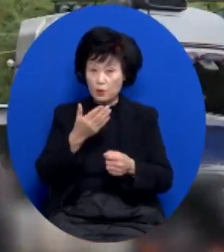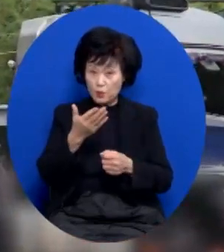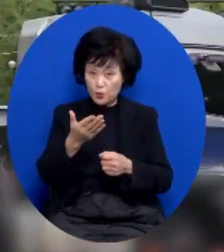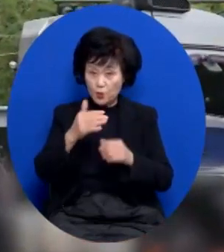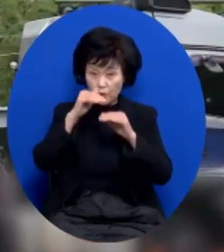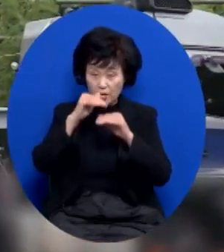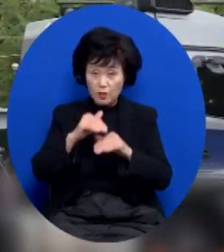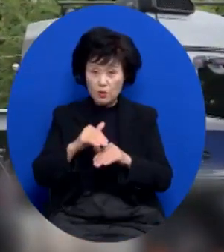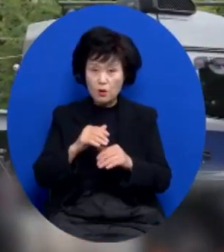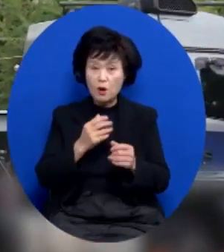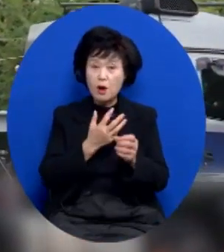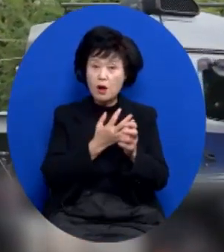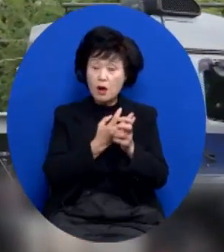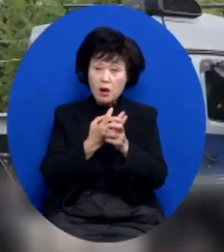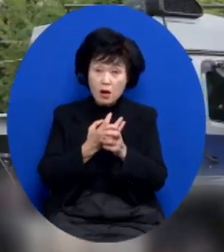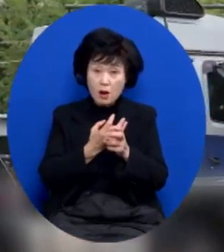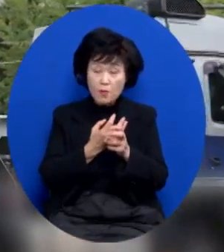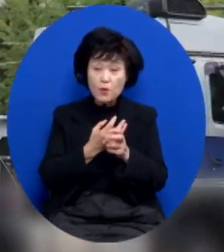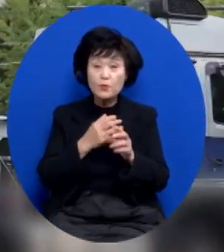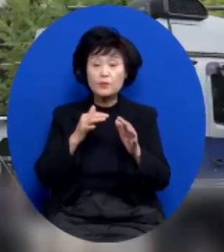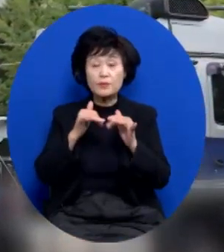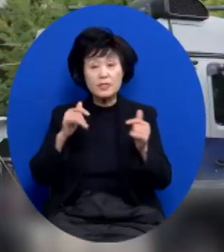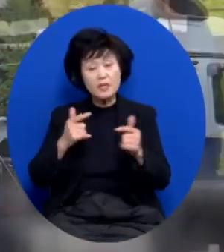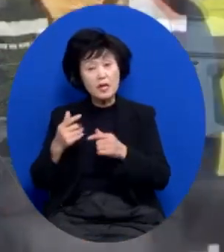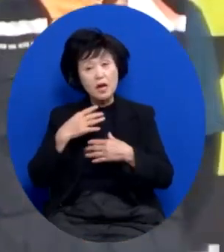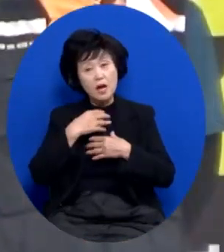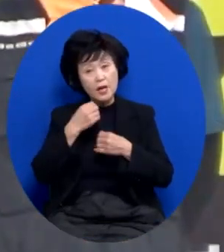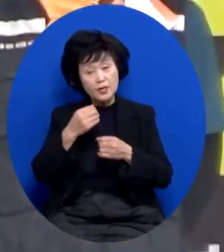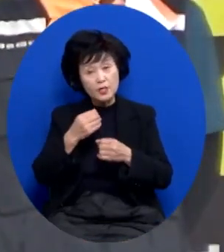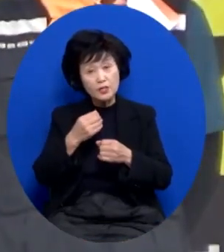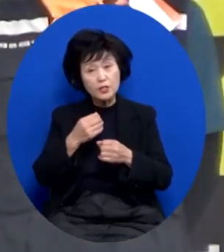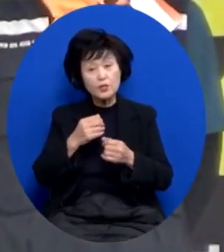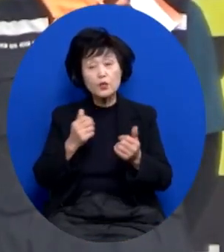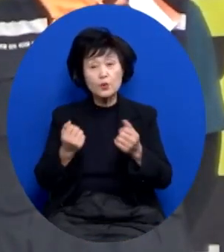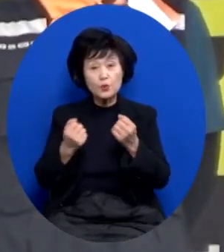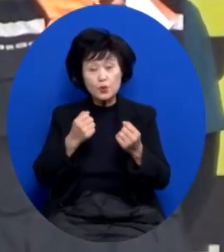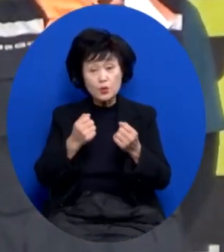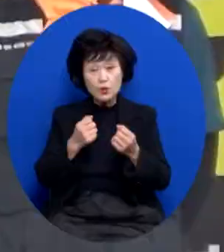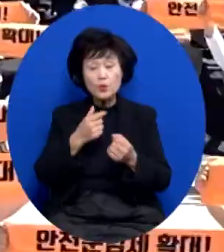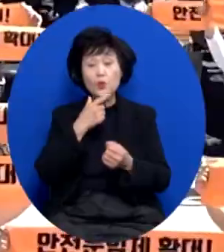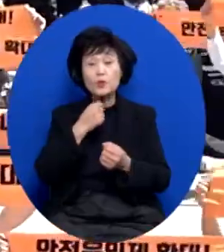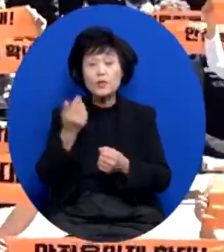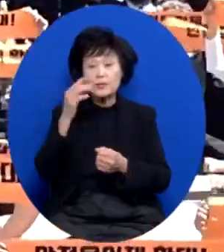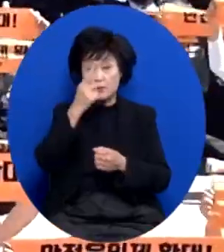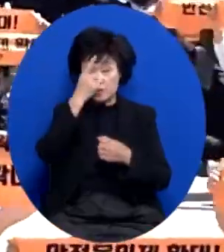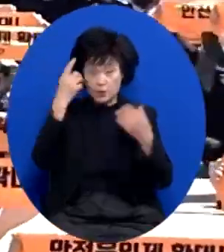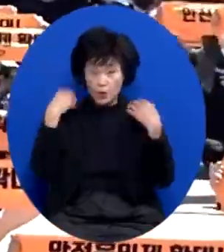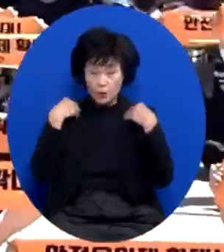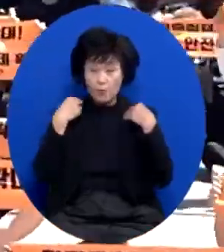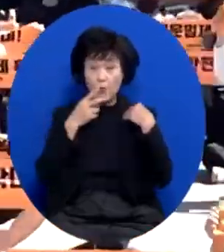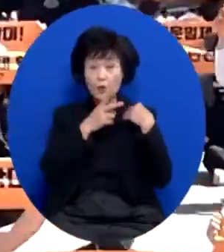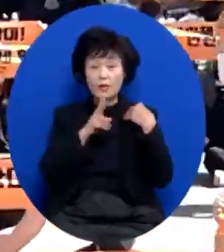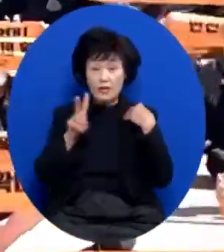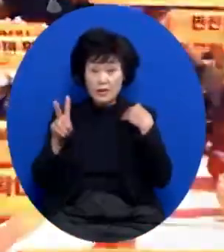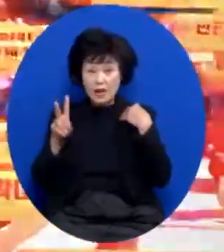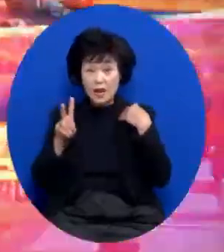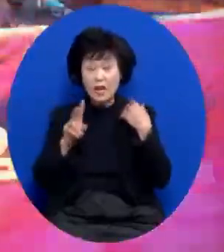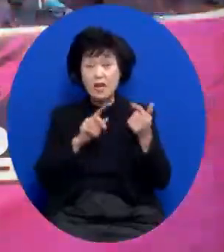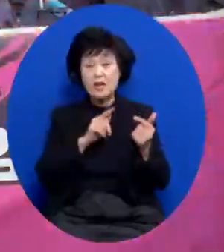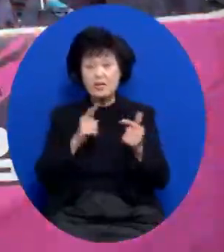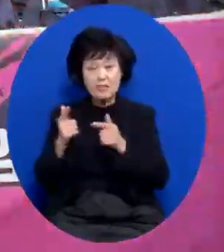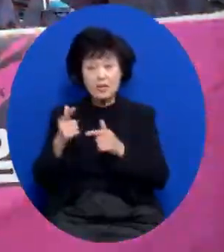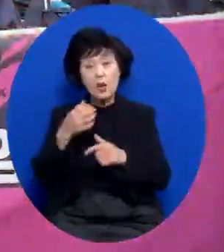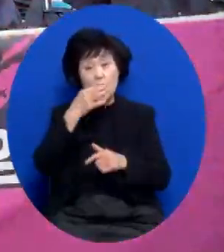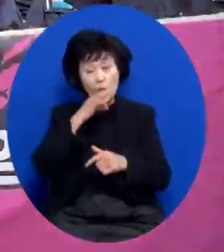화물연대는 안전운임제를 영구화하고 적용 대상도 확대할 것을 요구했지만 정부와 여당은 안전운임제의